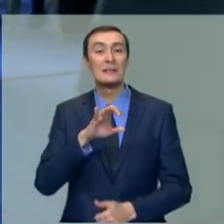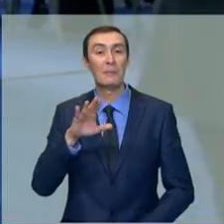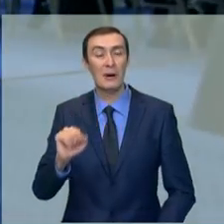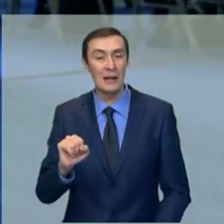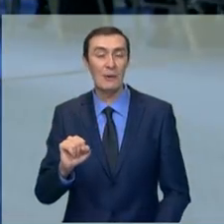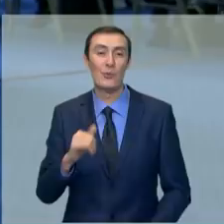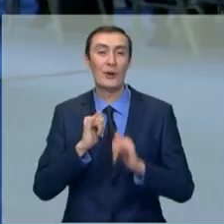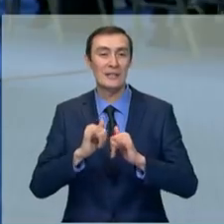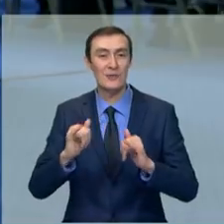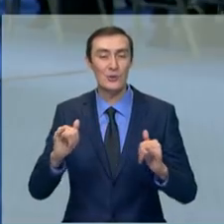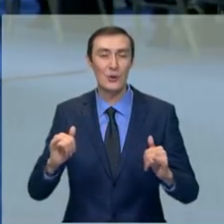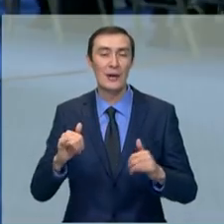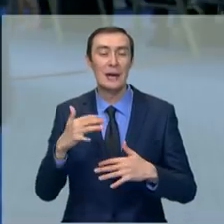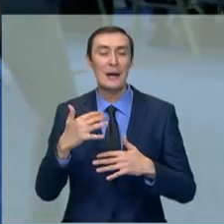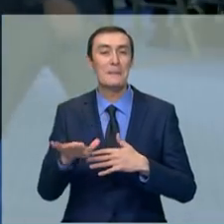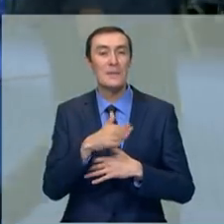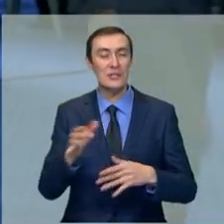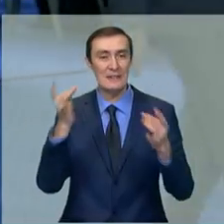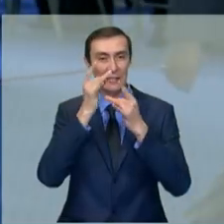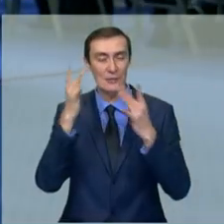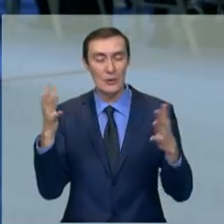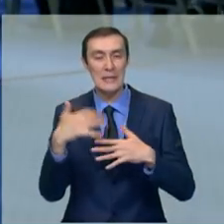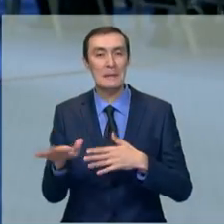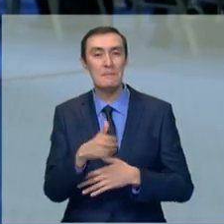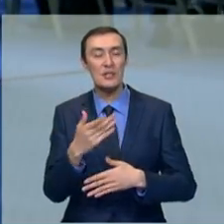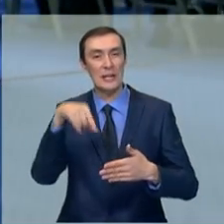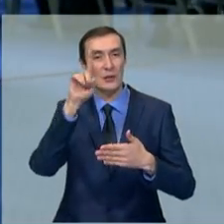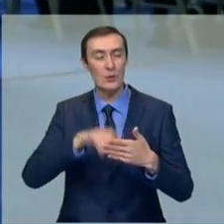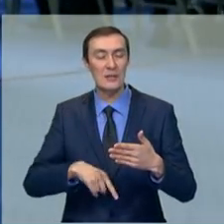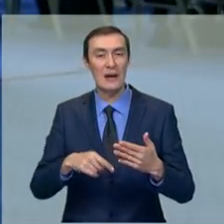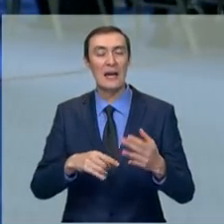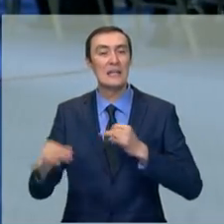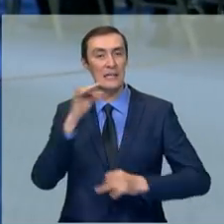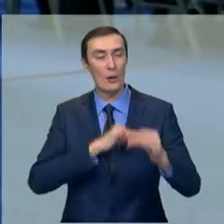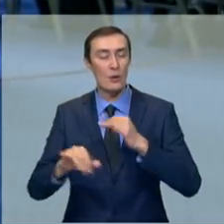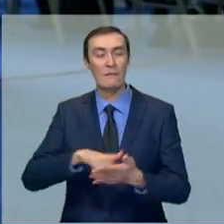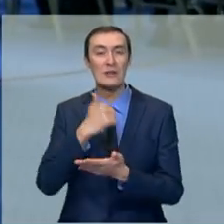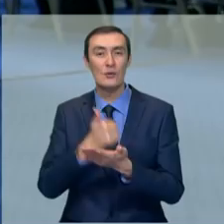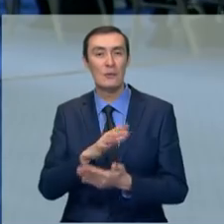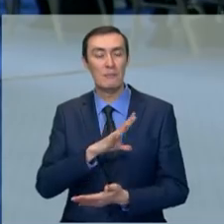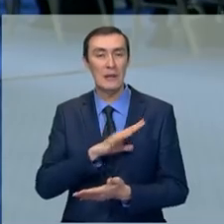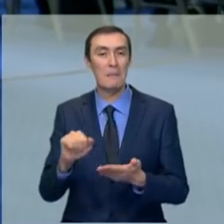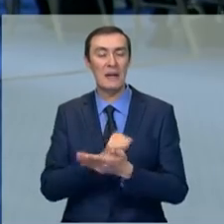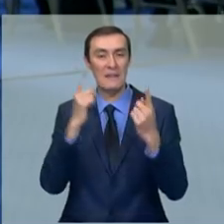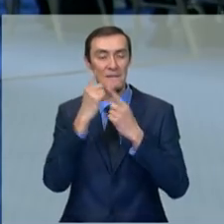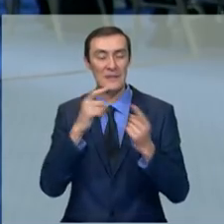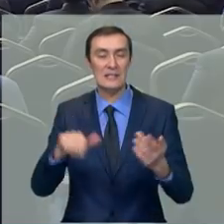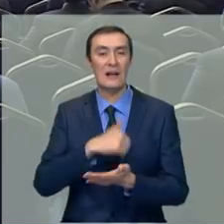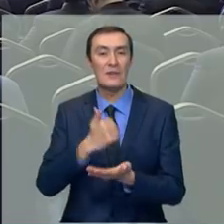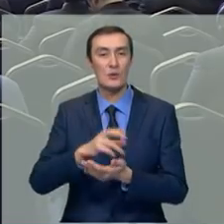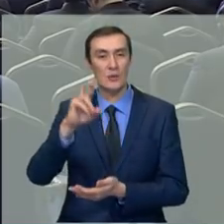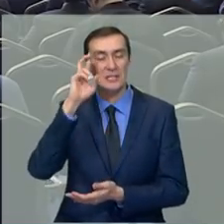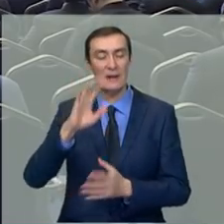Назарбаева по развитию межцивилизационного и межрелигиозного диалога. В его основу лег манифест президента